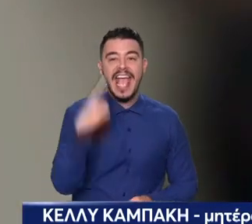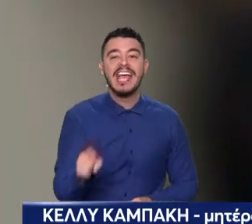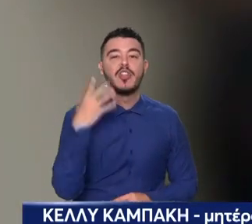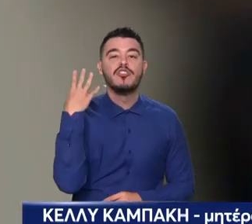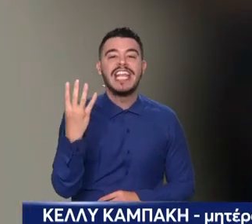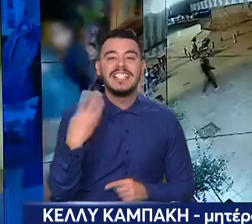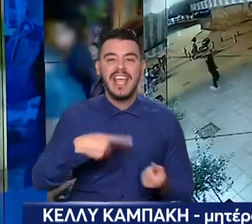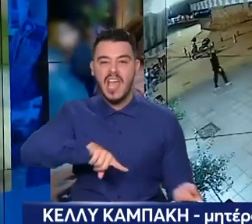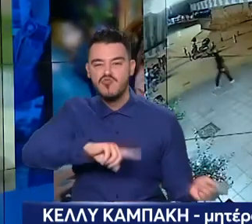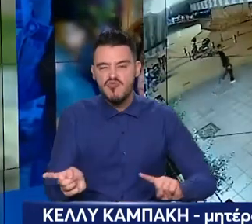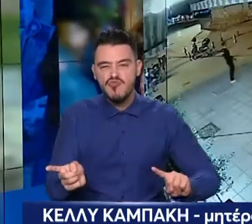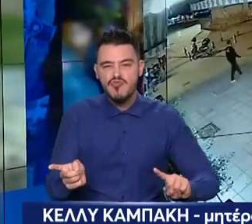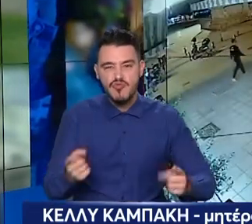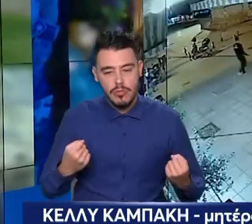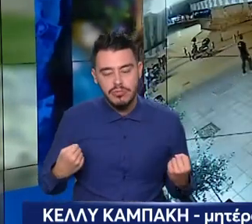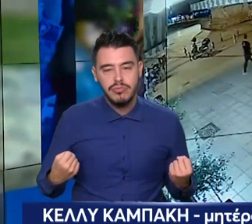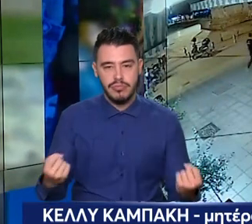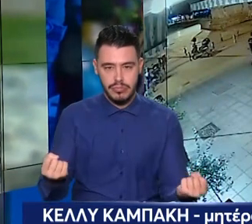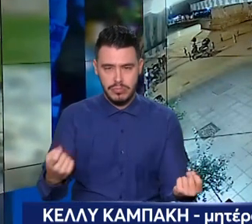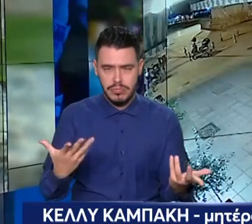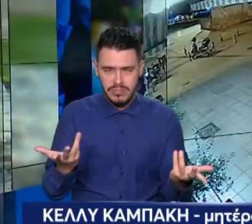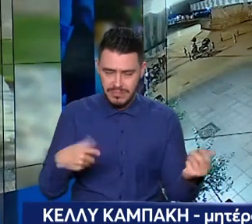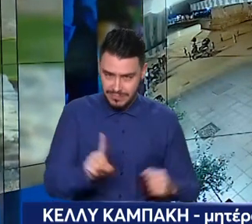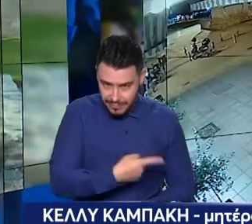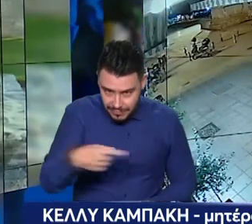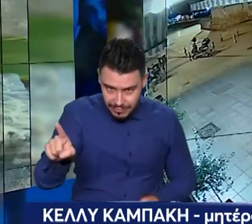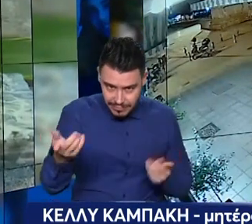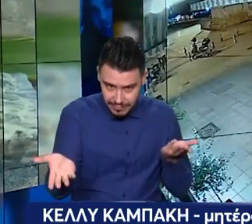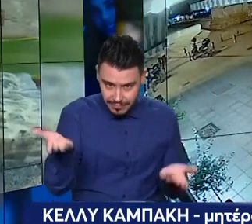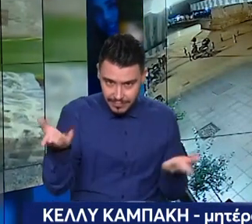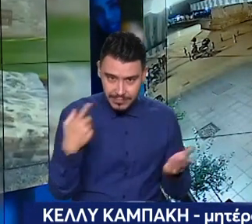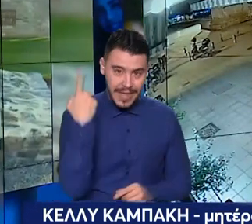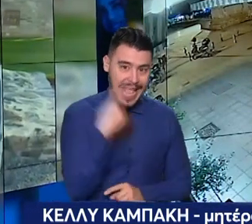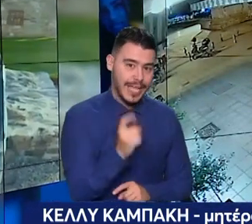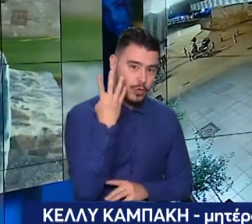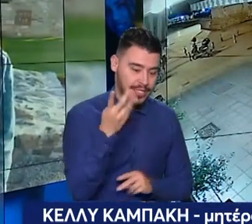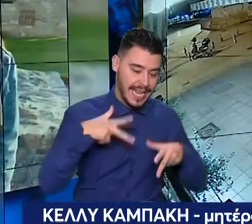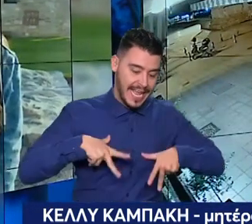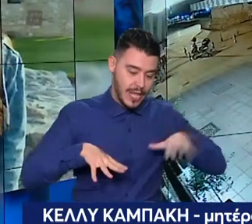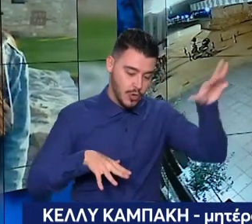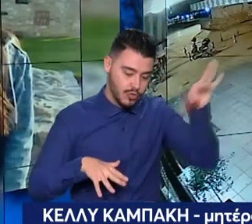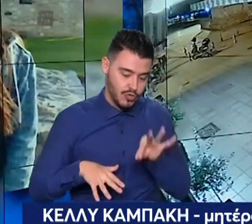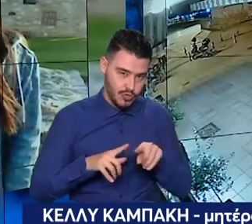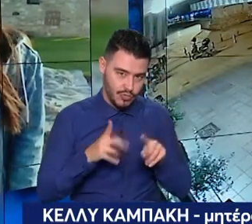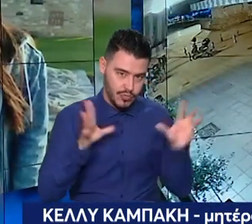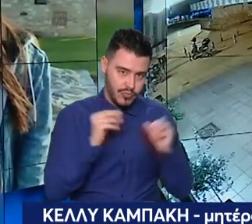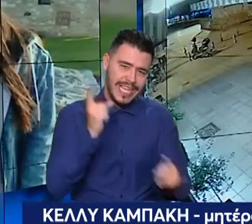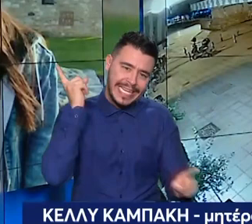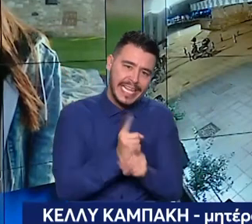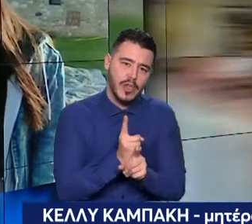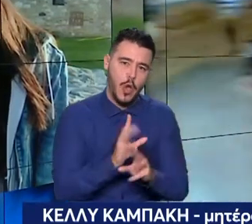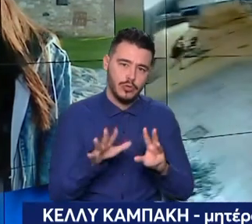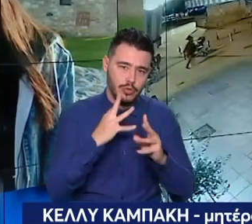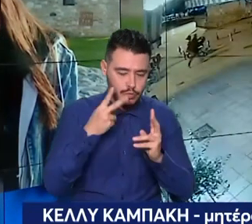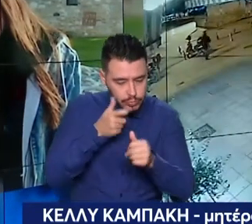όταν έφτασε η ώρα της απολογίας. Και έρχεται, η απόκληση είναι τεράστια, έτσι. Είναι τεράστια. Δεν είναι 10 χιλιόμετρα. Και όταν έρχεται η